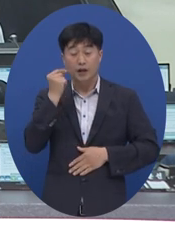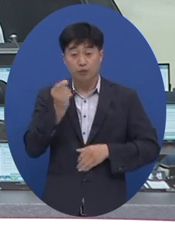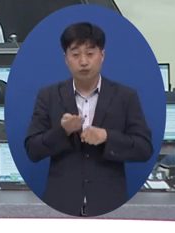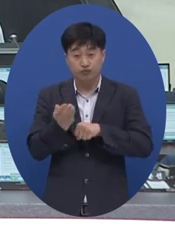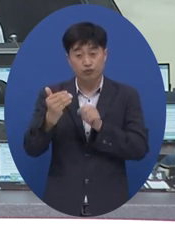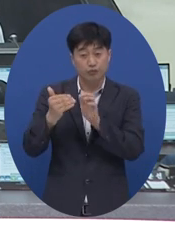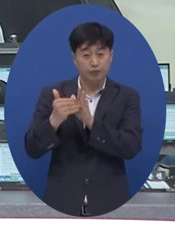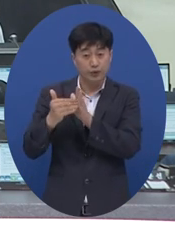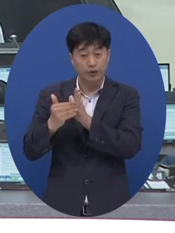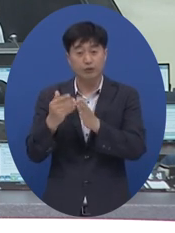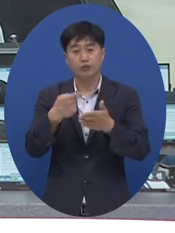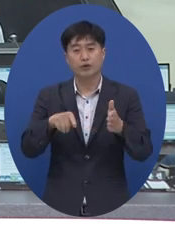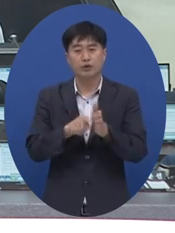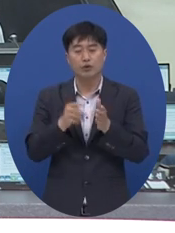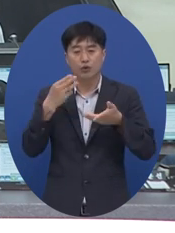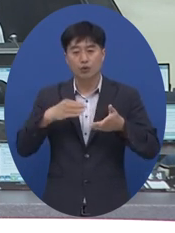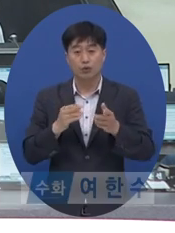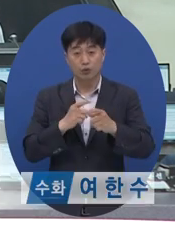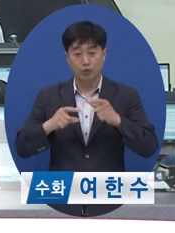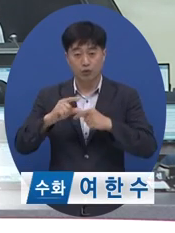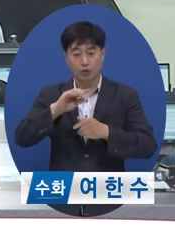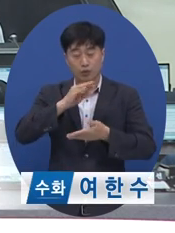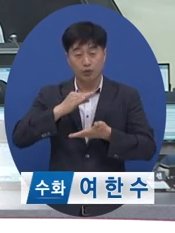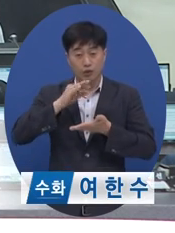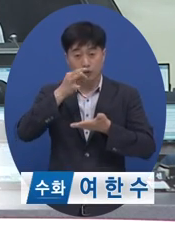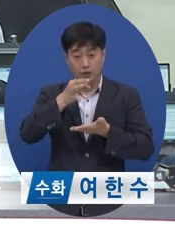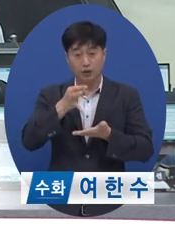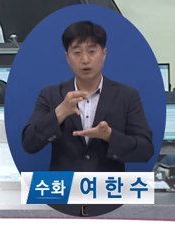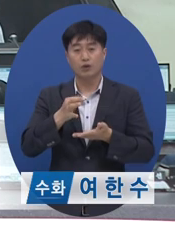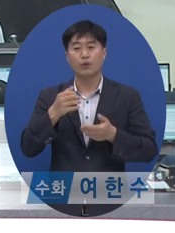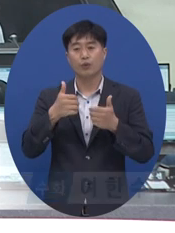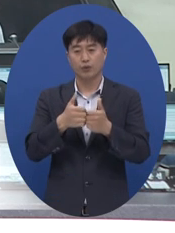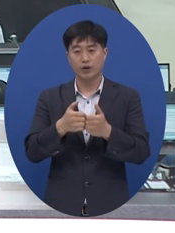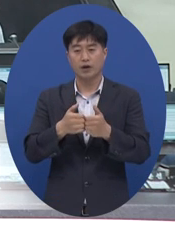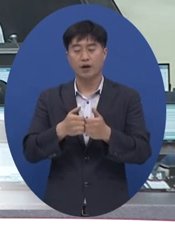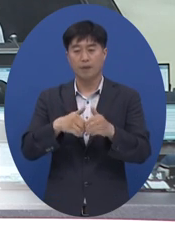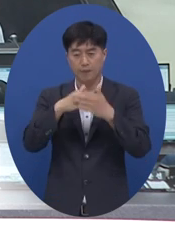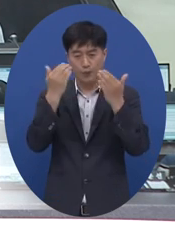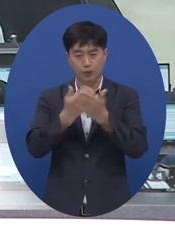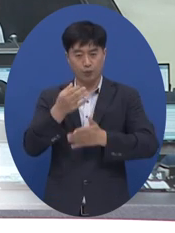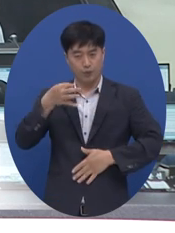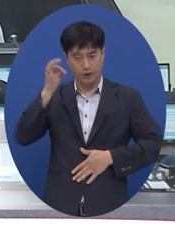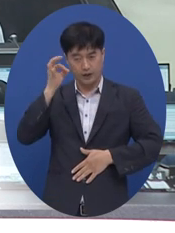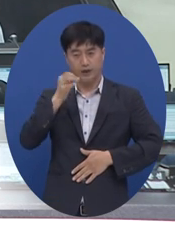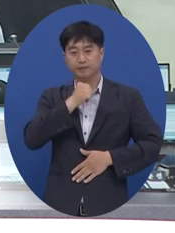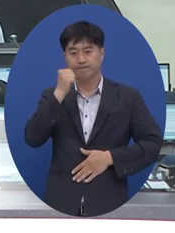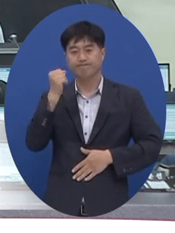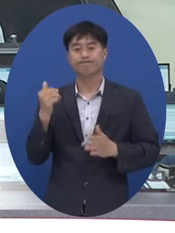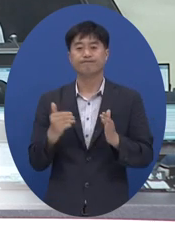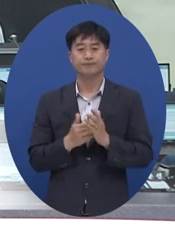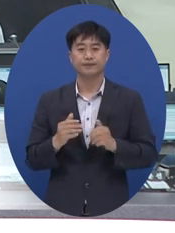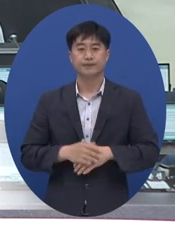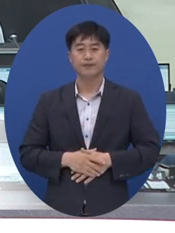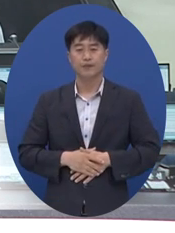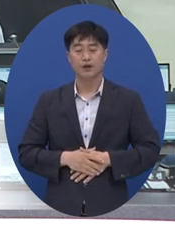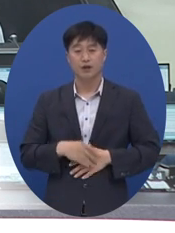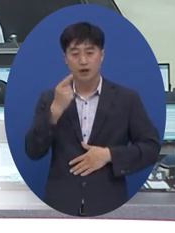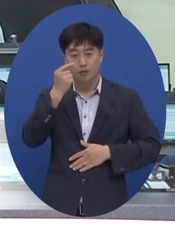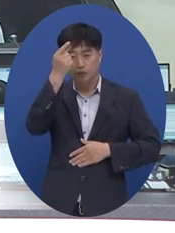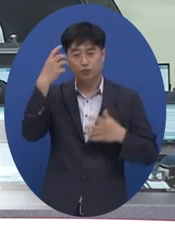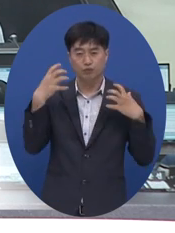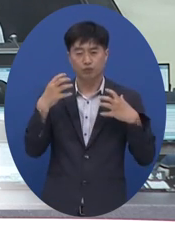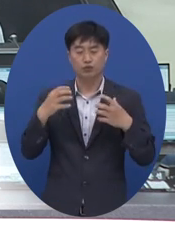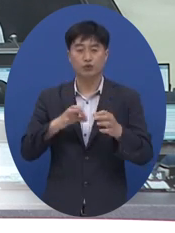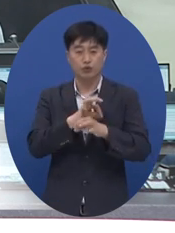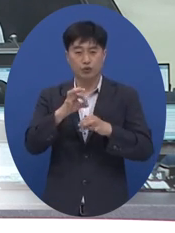일본 수출 규제에 대응하기 위한 경도 추가 경정 예산안이 도의회 본회의에서 만장일치로 통과됐습니다. 일본